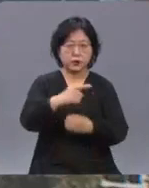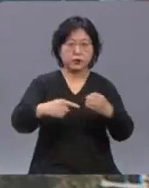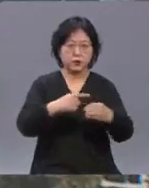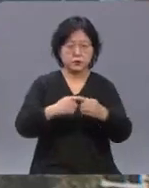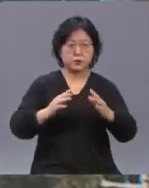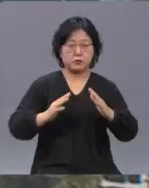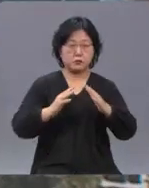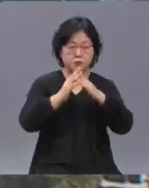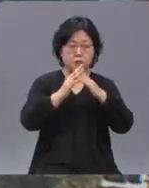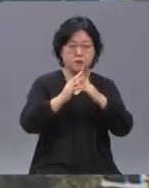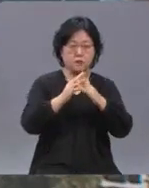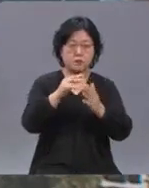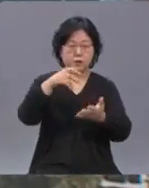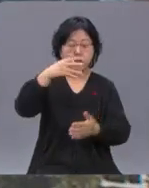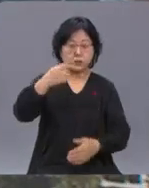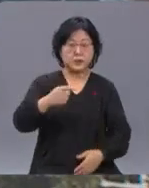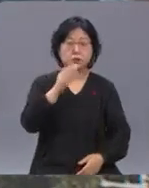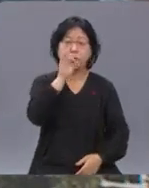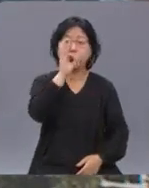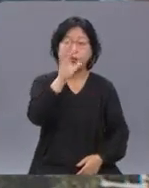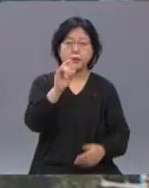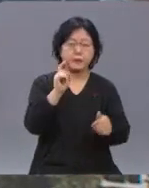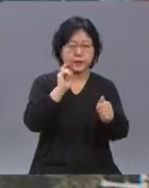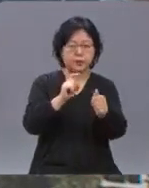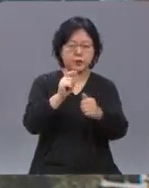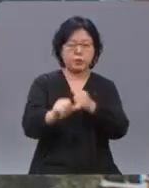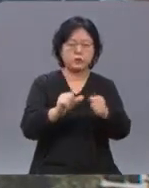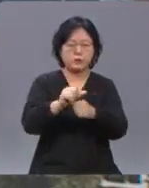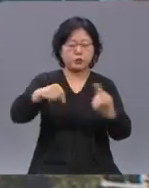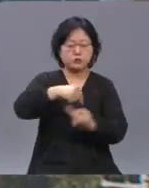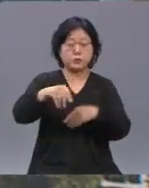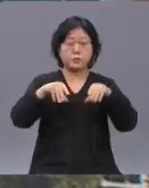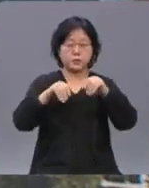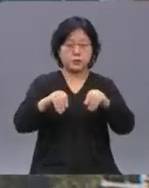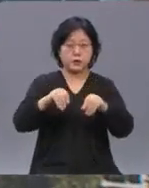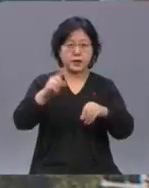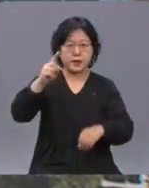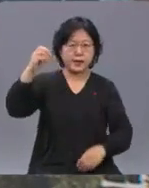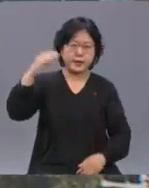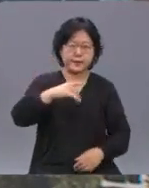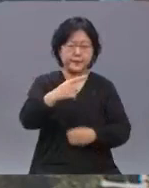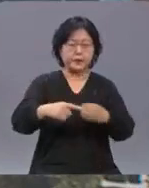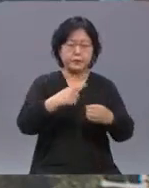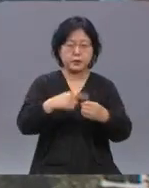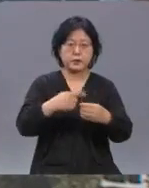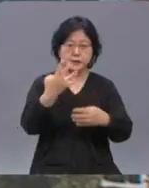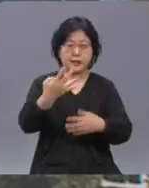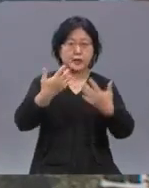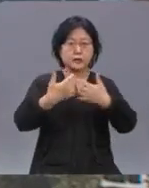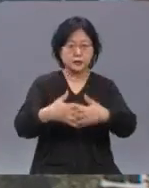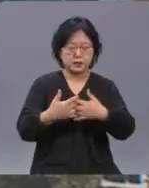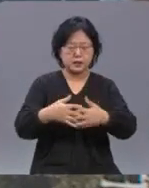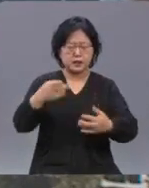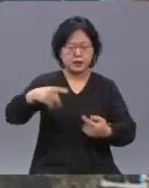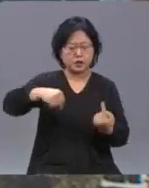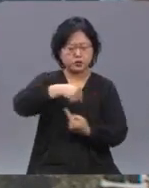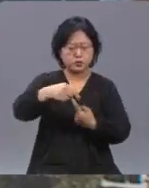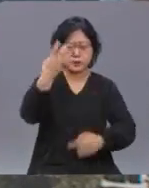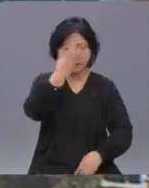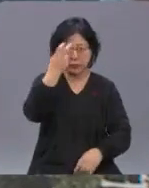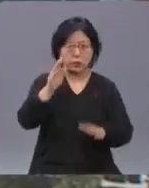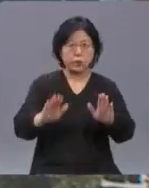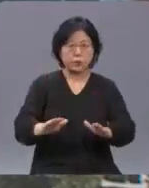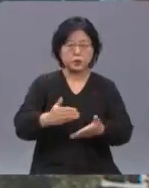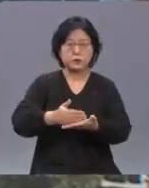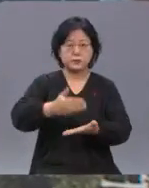원전 건물에서 다수의 콘크리트 구멍이 발견돼 지난 5년간 가동을 멈췄던 영광 한빛 원전 4호기에 대한 재가동 심의가 오늘